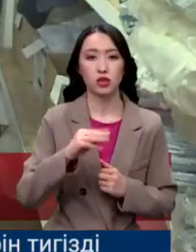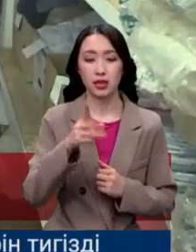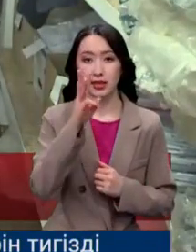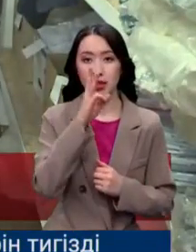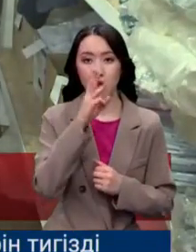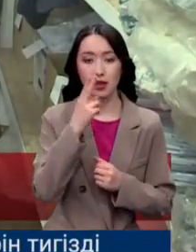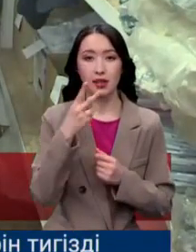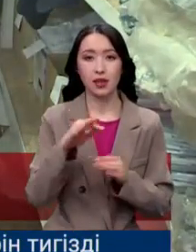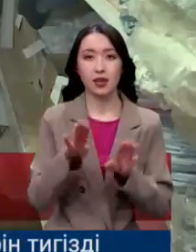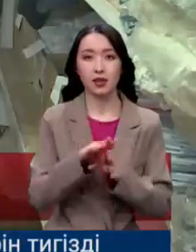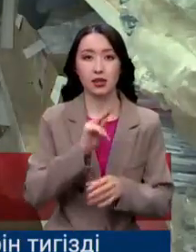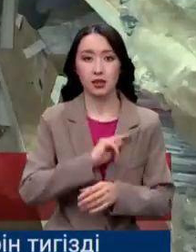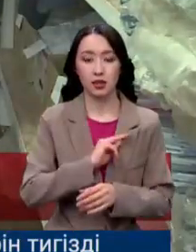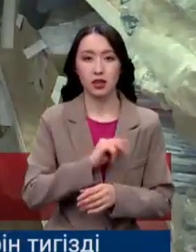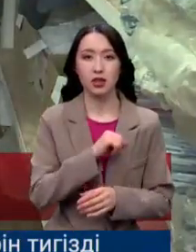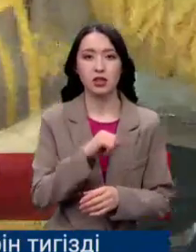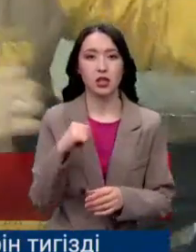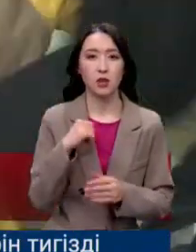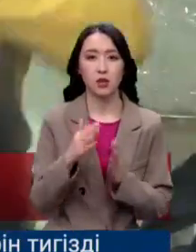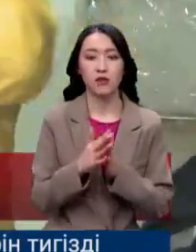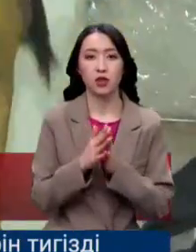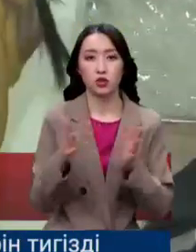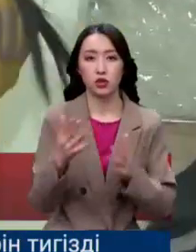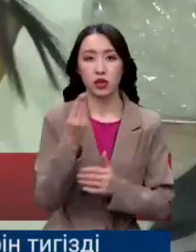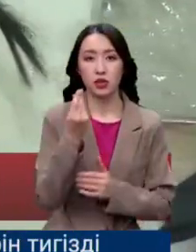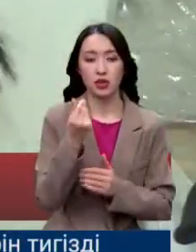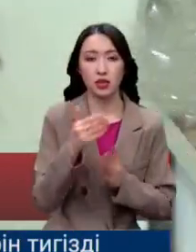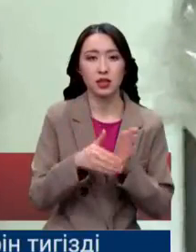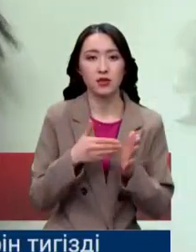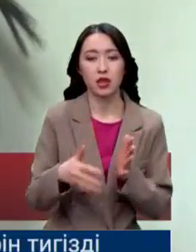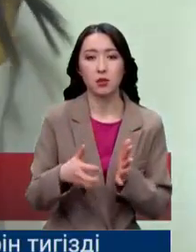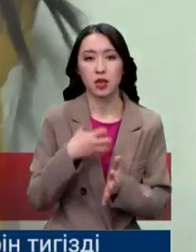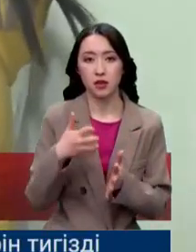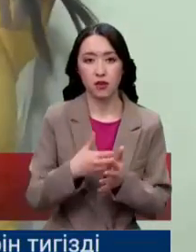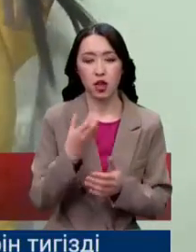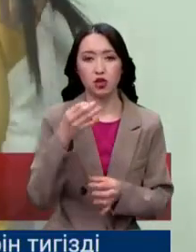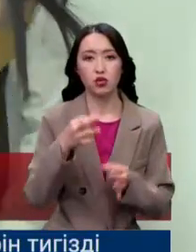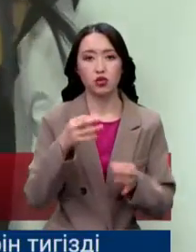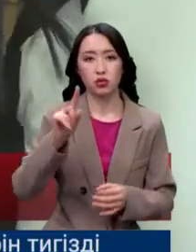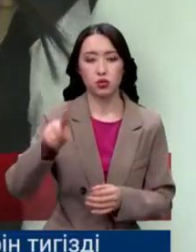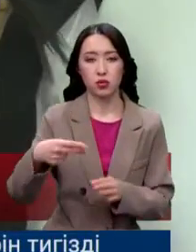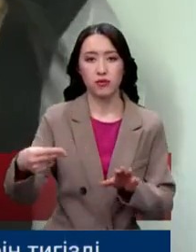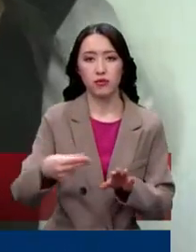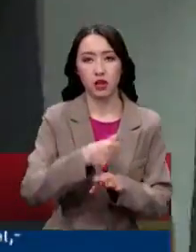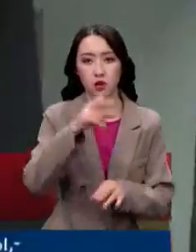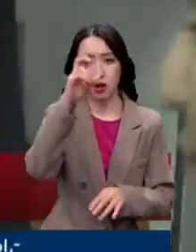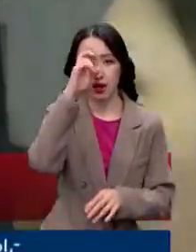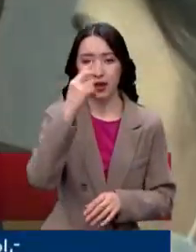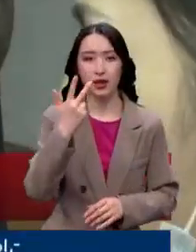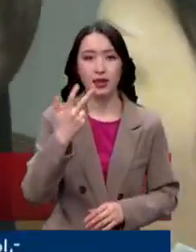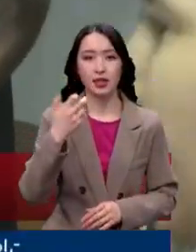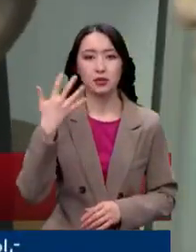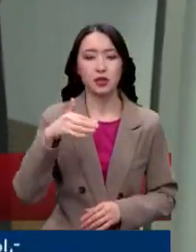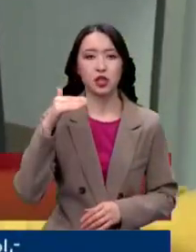зарплата для техперсонала считается одной из самых высоких. Денег практически не хватает, а теперь и суд обязал ее вернуть государству